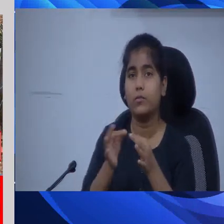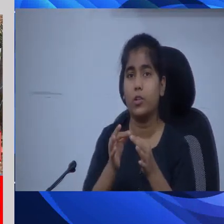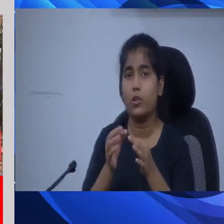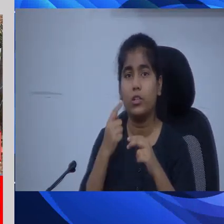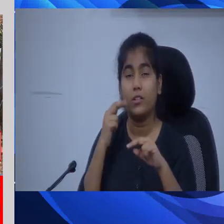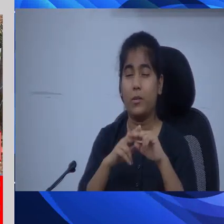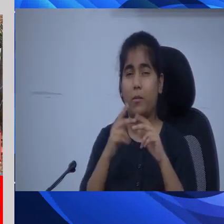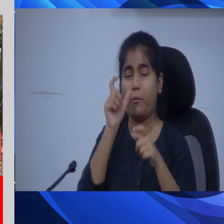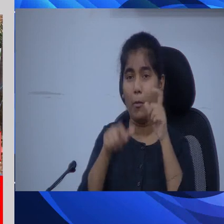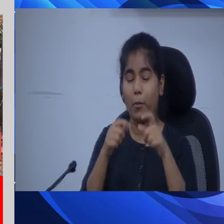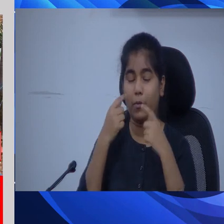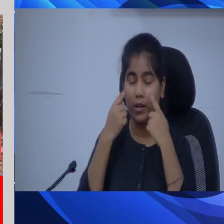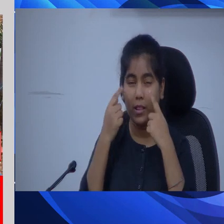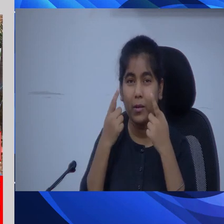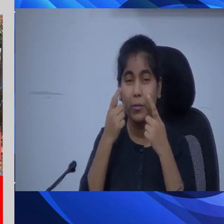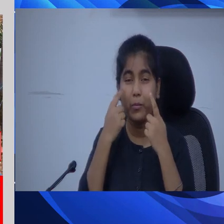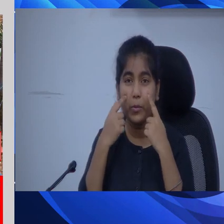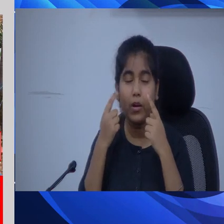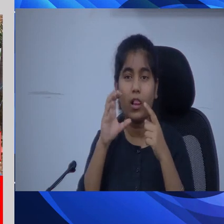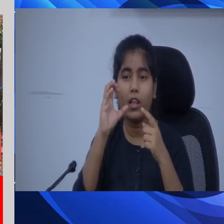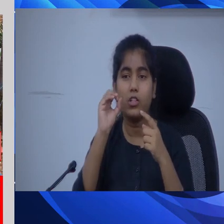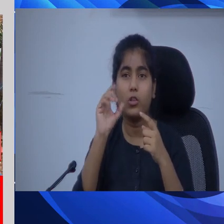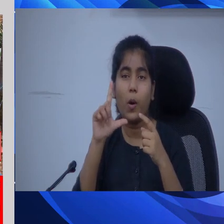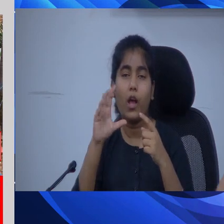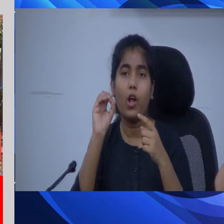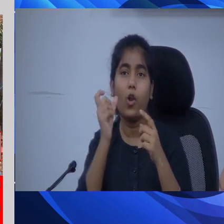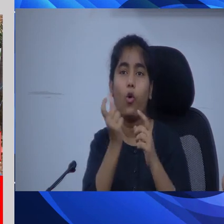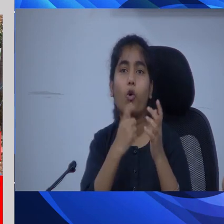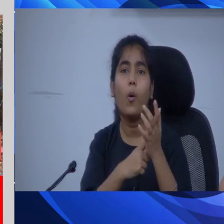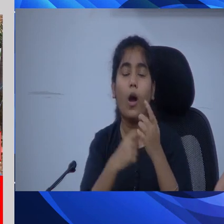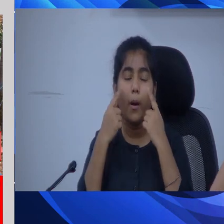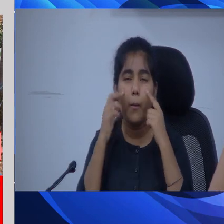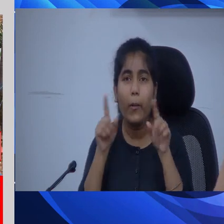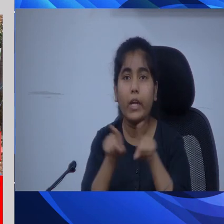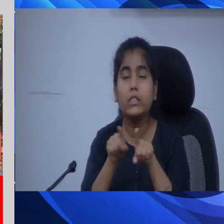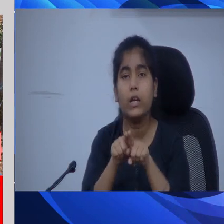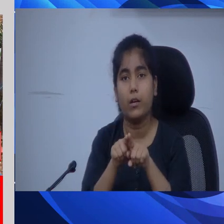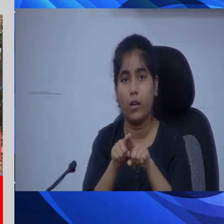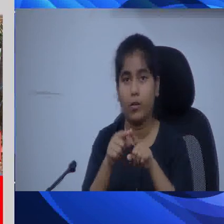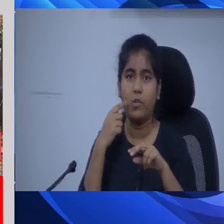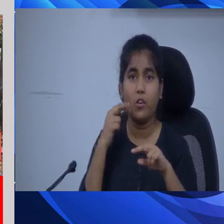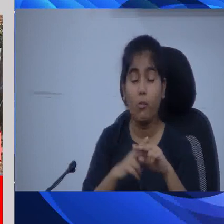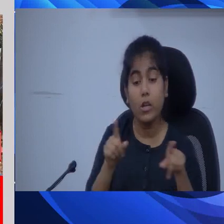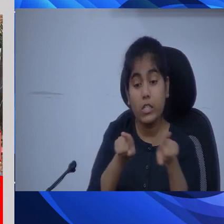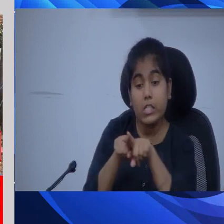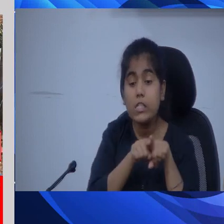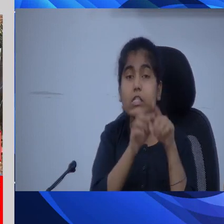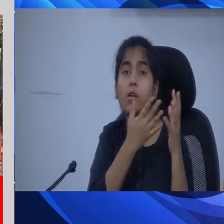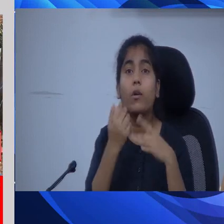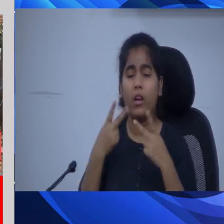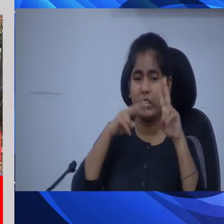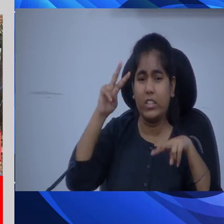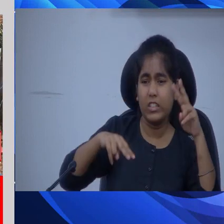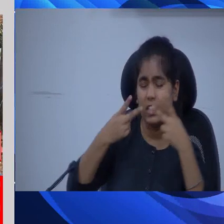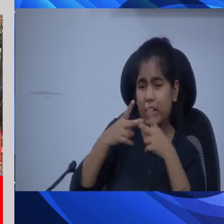क्योंकि अगर कई लोग कलर ब्लाइंड होते हैं, आपने सीखा होगा स्कूल में, जो कलर ब्लाइंड होते हैं उनके लिए आप अगर एक ही कलर में बना देंगे तो दे कैन नॉट मेक